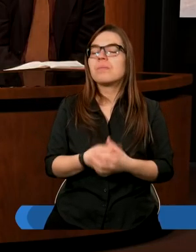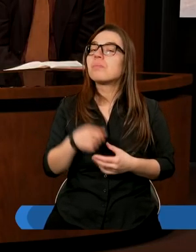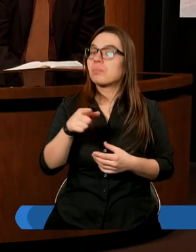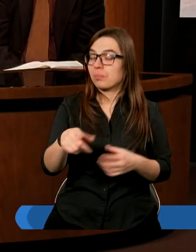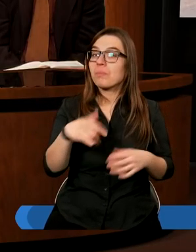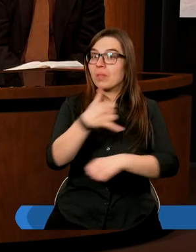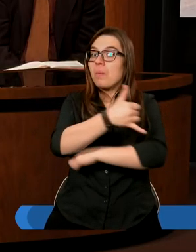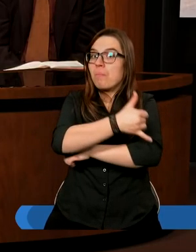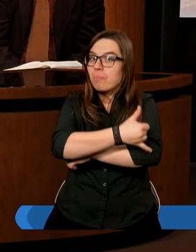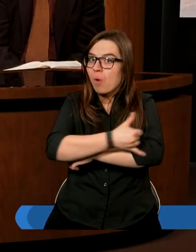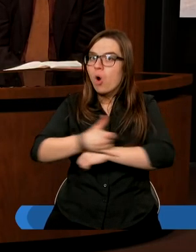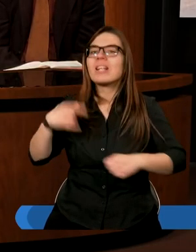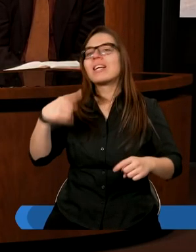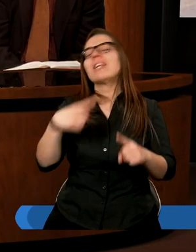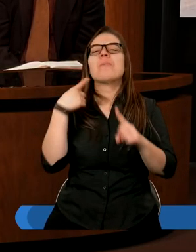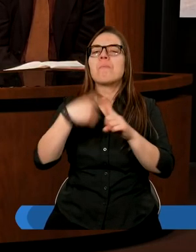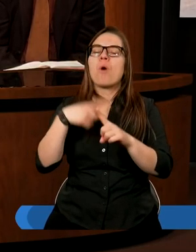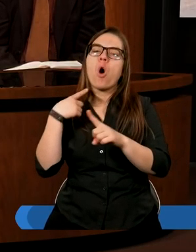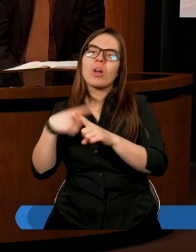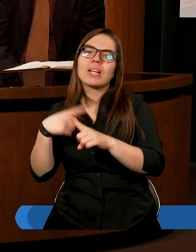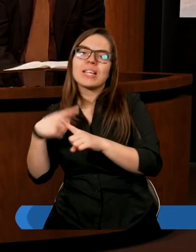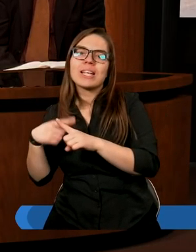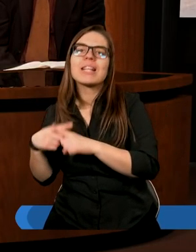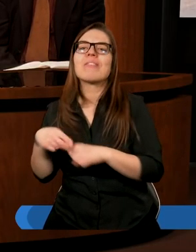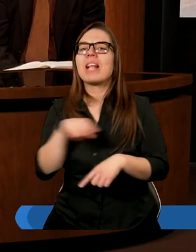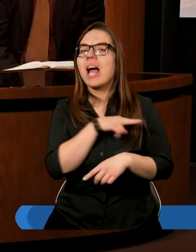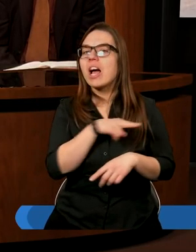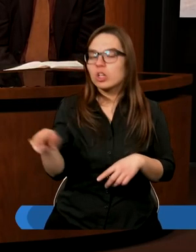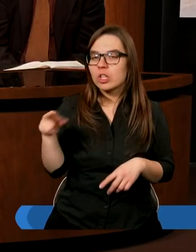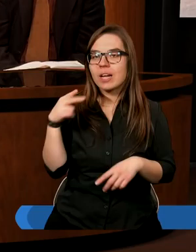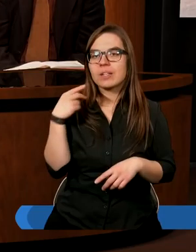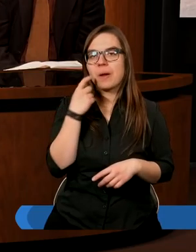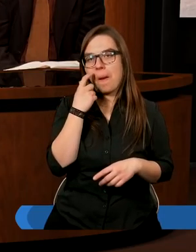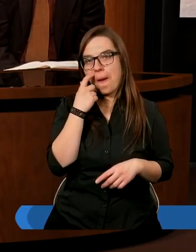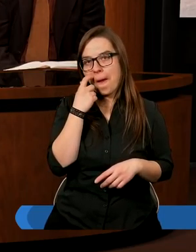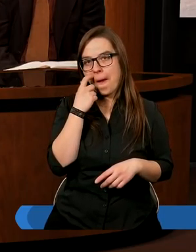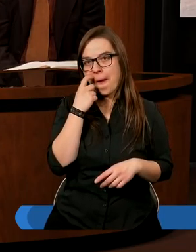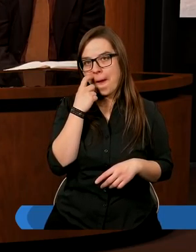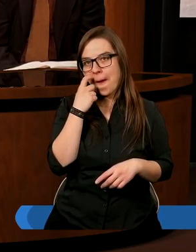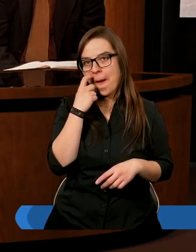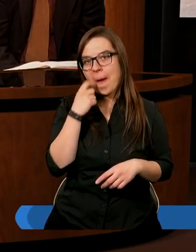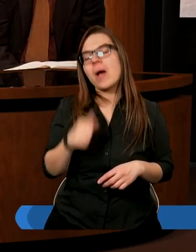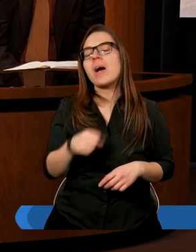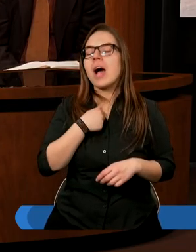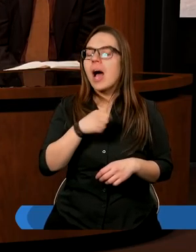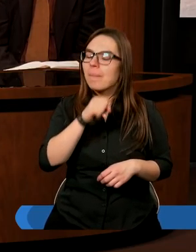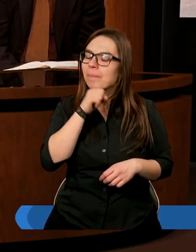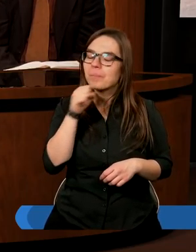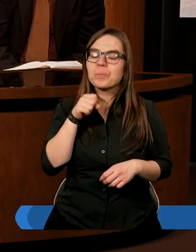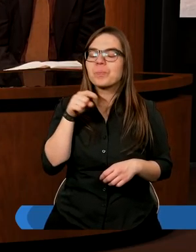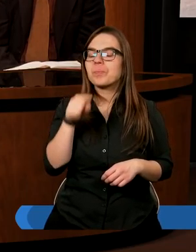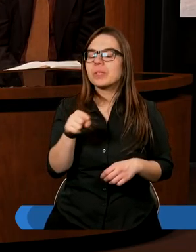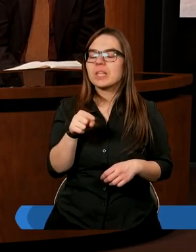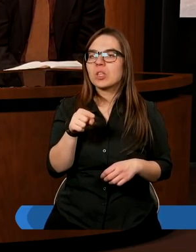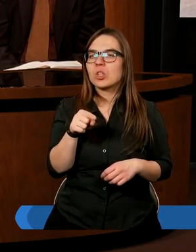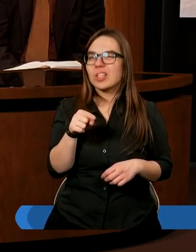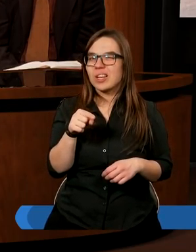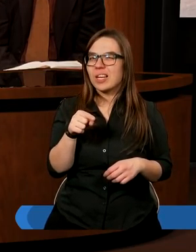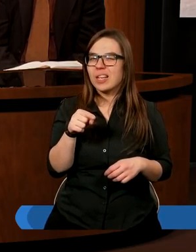podkreślaliśmy te pozytywne rzeczy oby nigdy do nas nie były